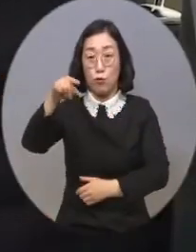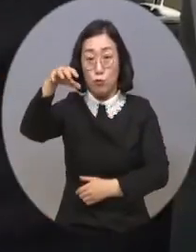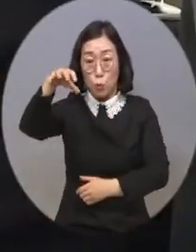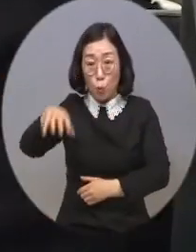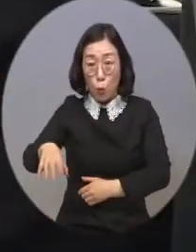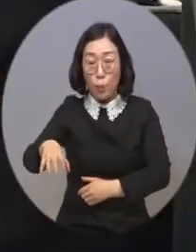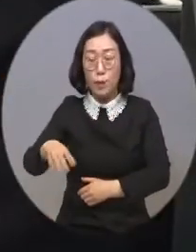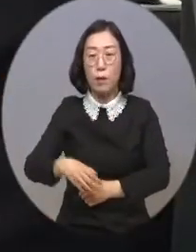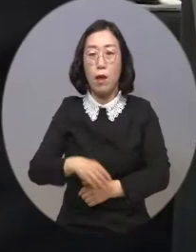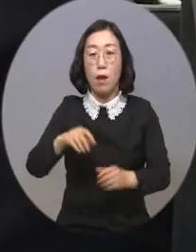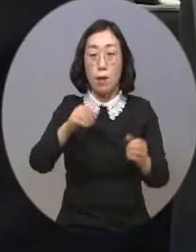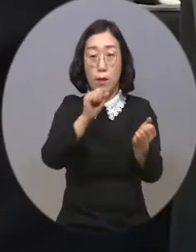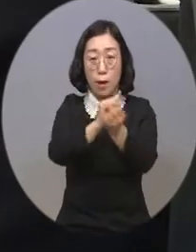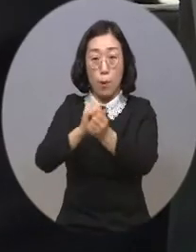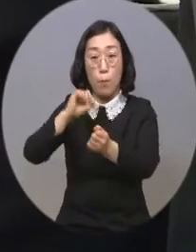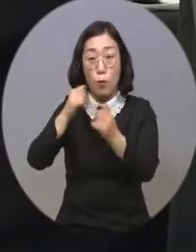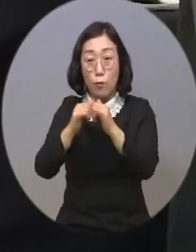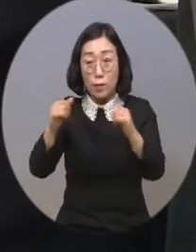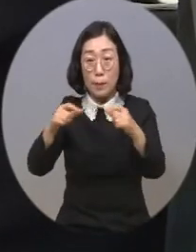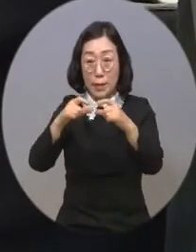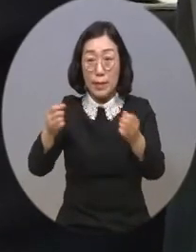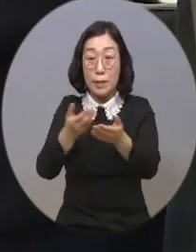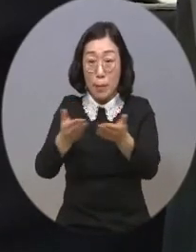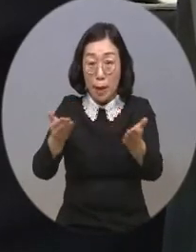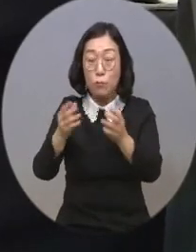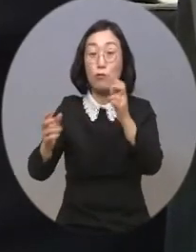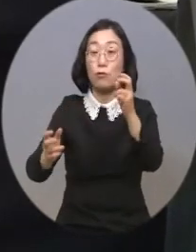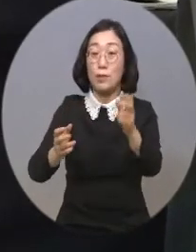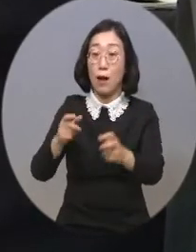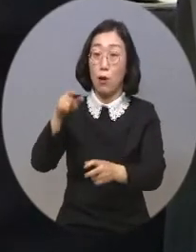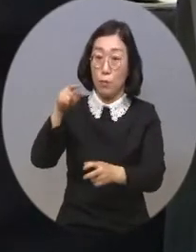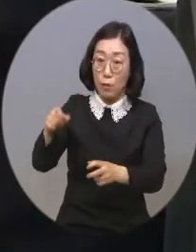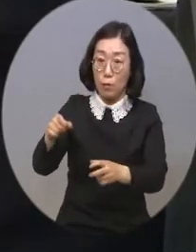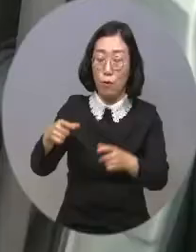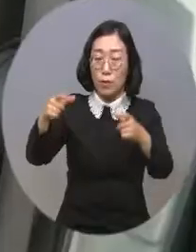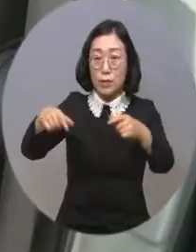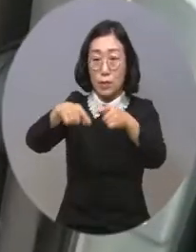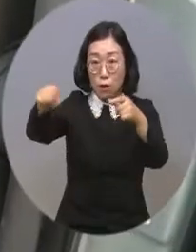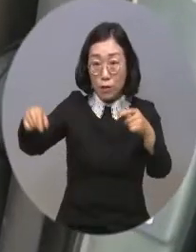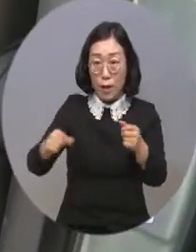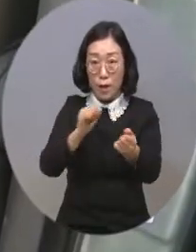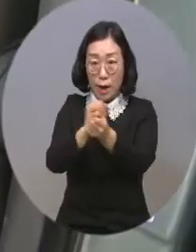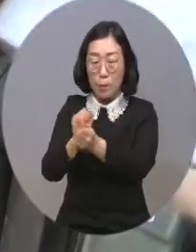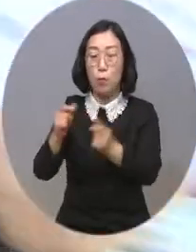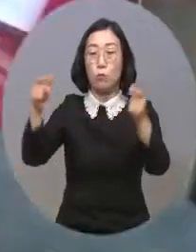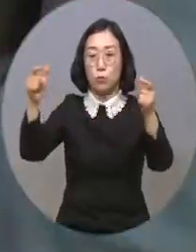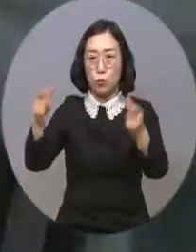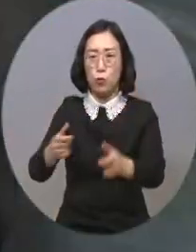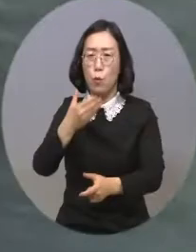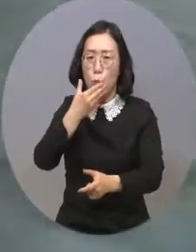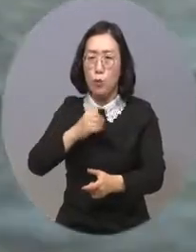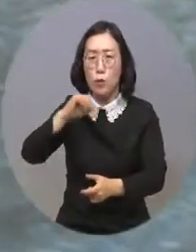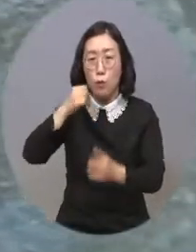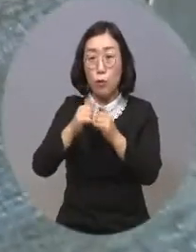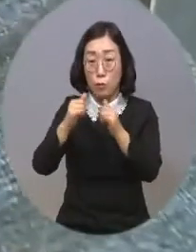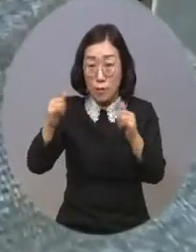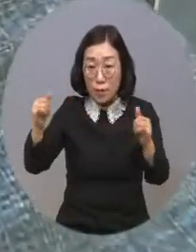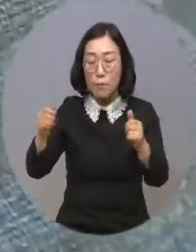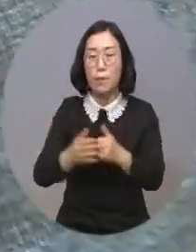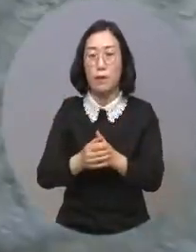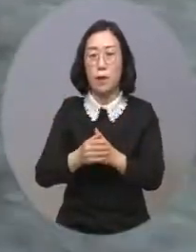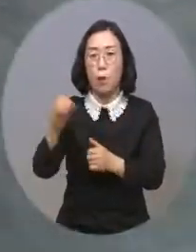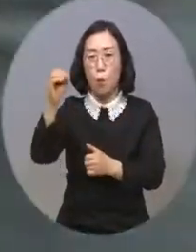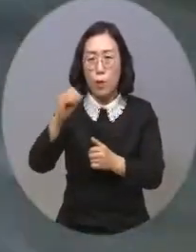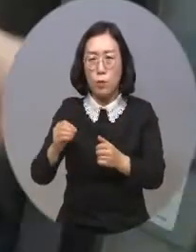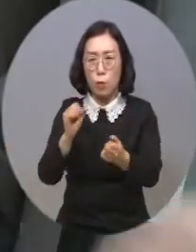감염 취약계층을 위한 자가진단키트 배부 사업은 지역 내 감염을 최소화하고 복지 사각지대에 있는 분들에게